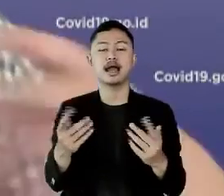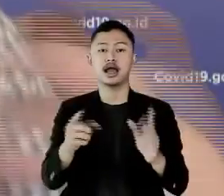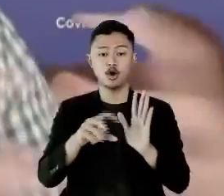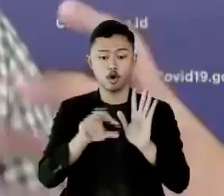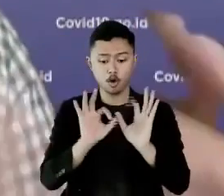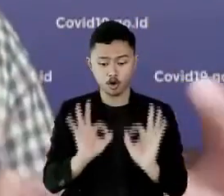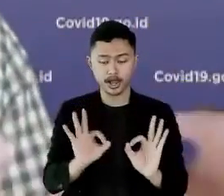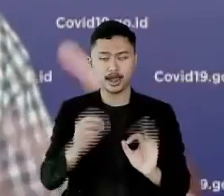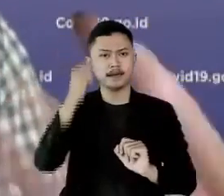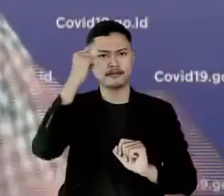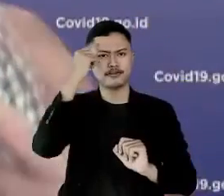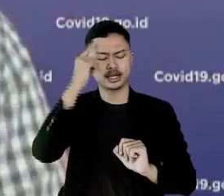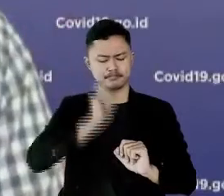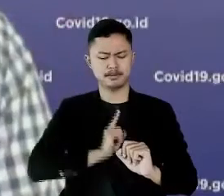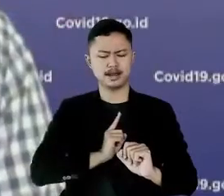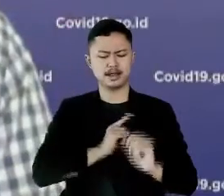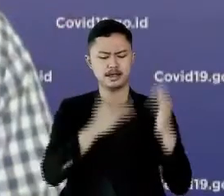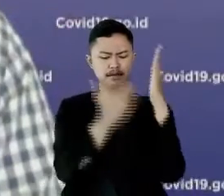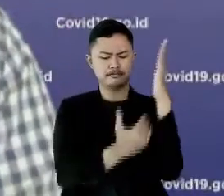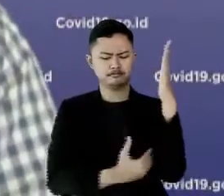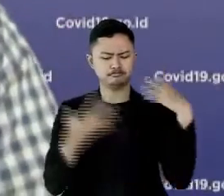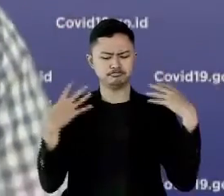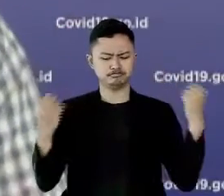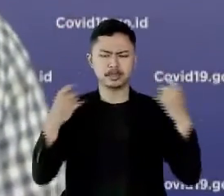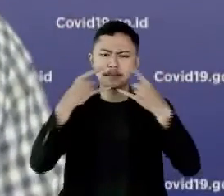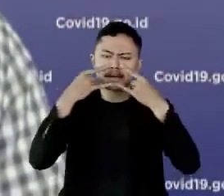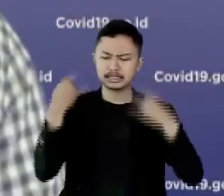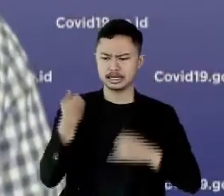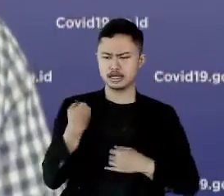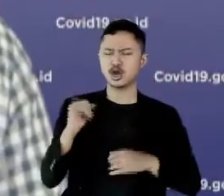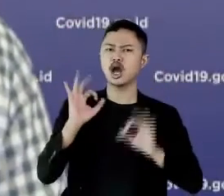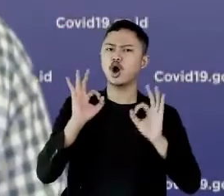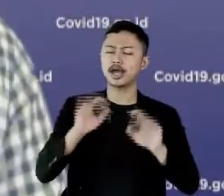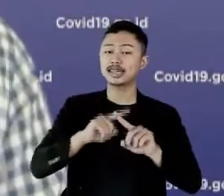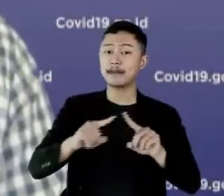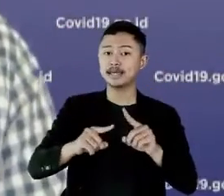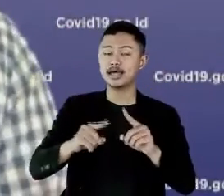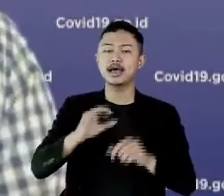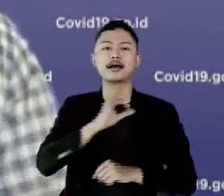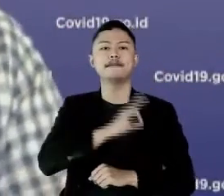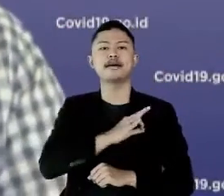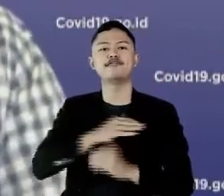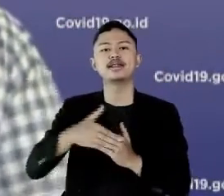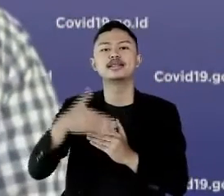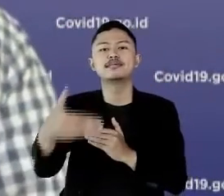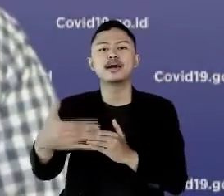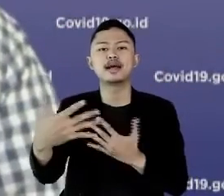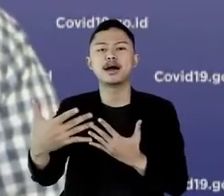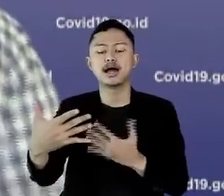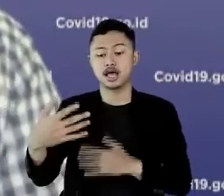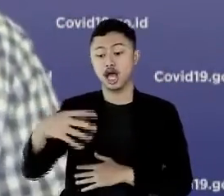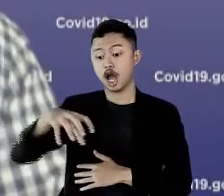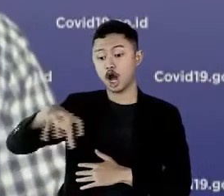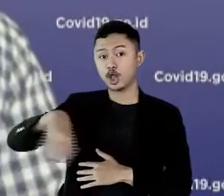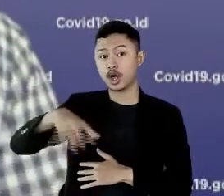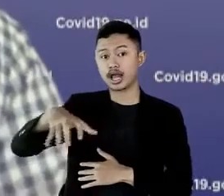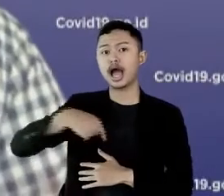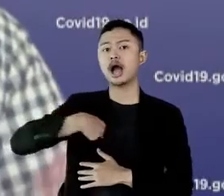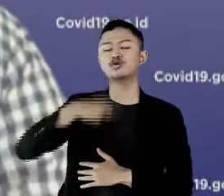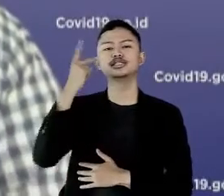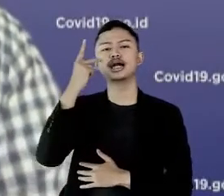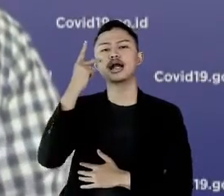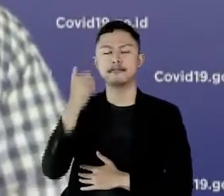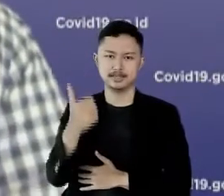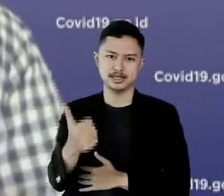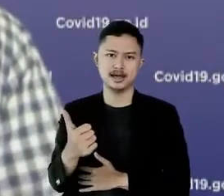saya mengalami ketidaknyamanan harus memakai masker, tetapi imbalannya, ya, konsekuensinya saya bisa menjaga keluarga saya selain diri saya. Nah, ini